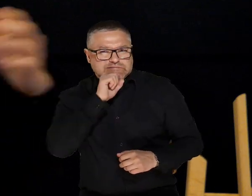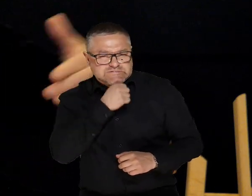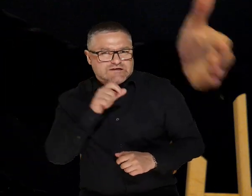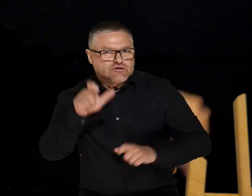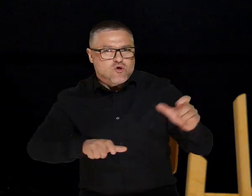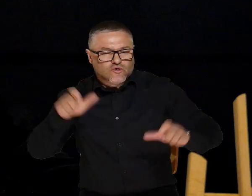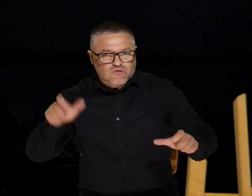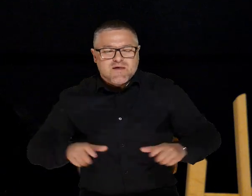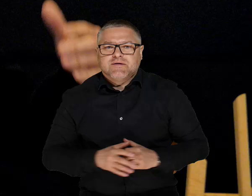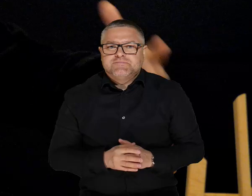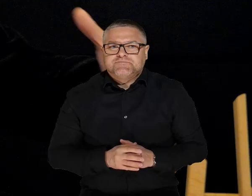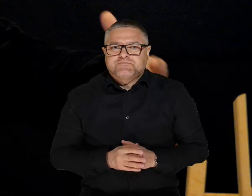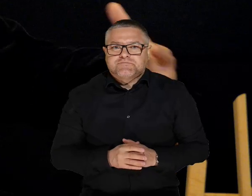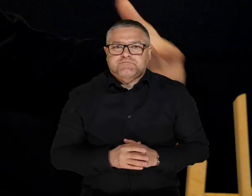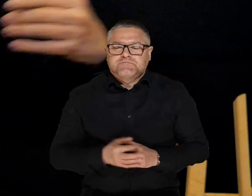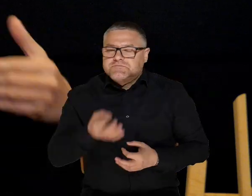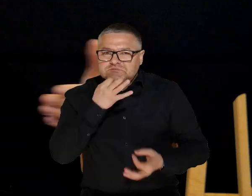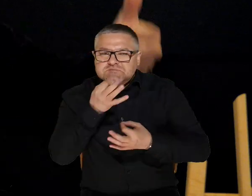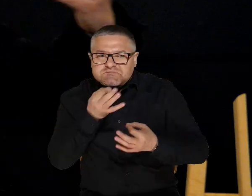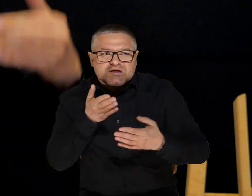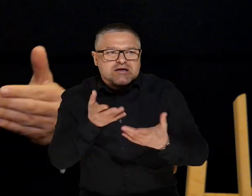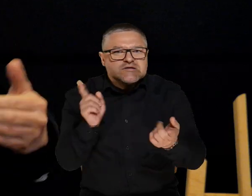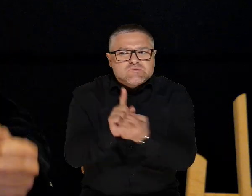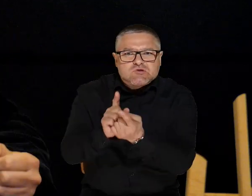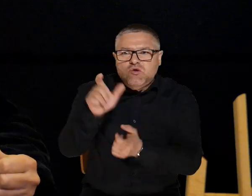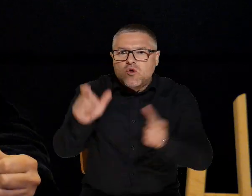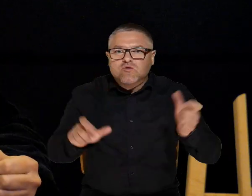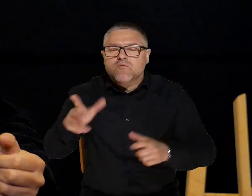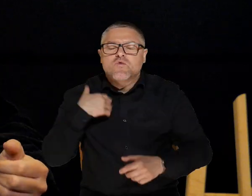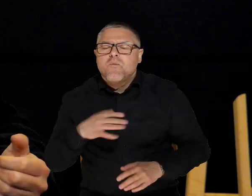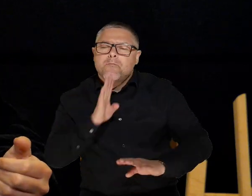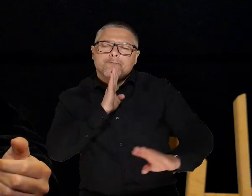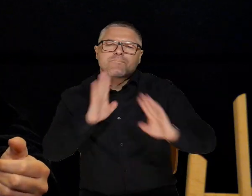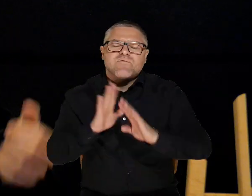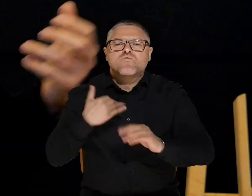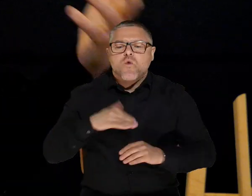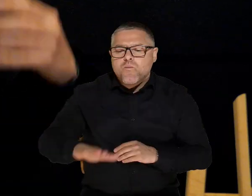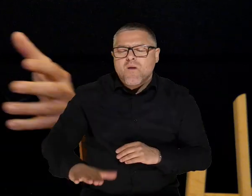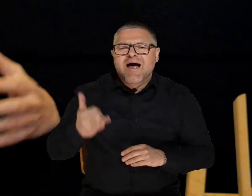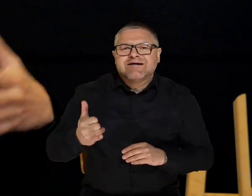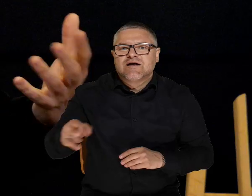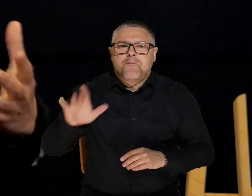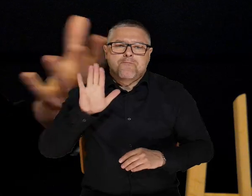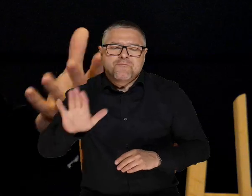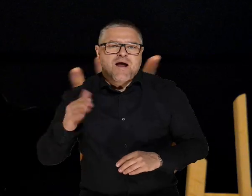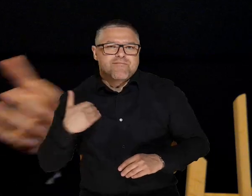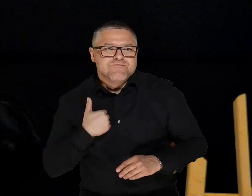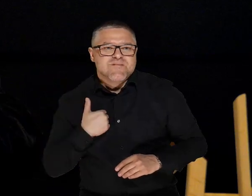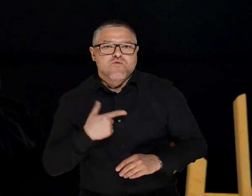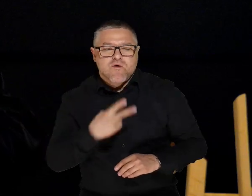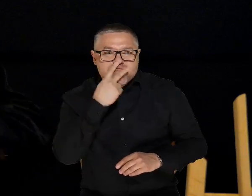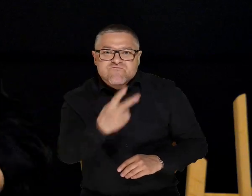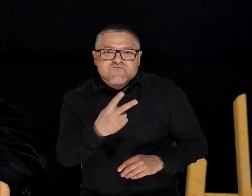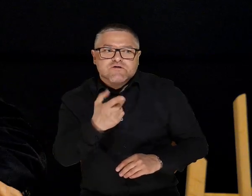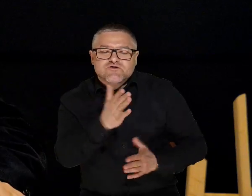dla starszych osób, czyli docierała do tych osób, które w okresie prawdopodobnie dziecięcym miały, znaczy